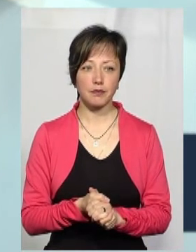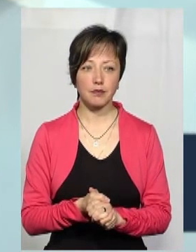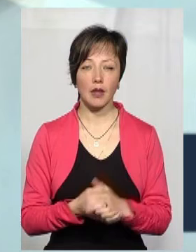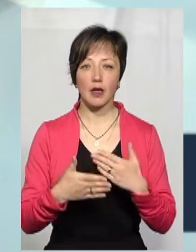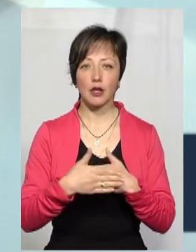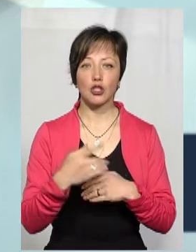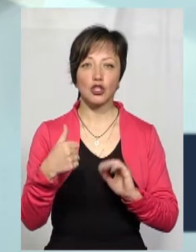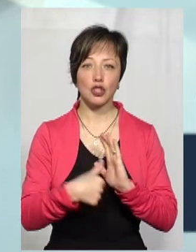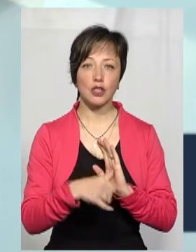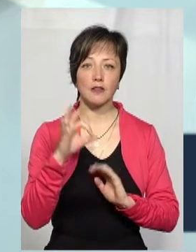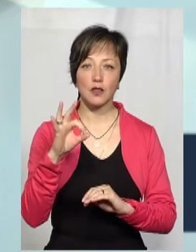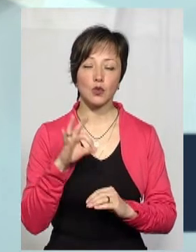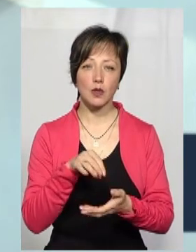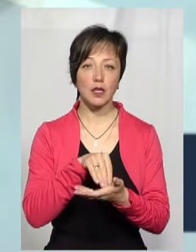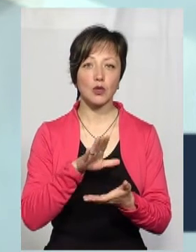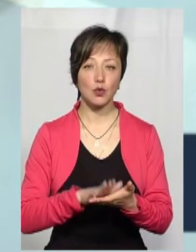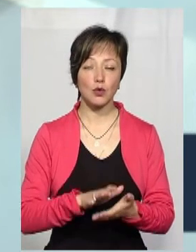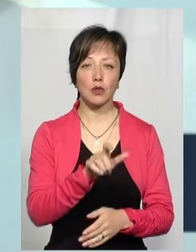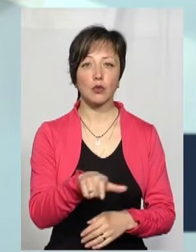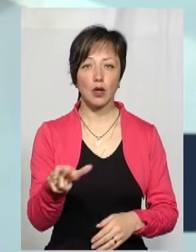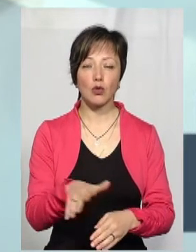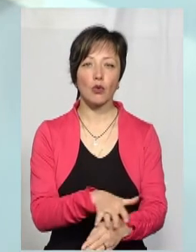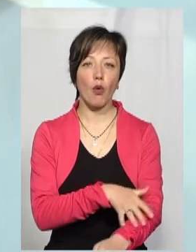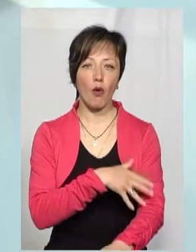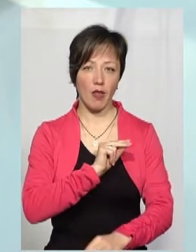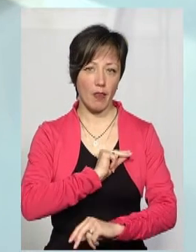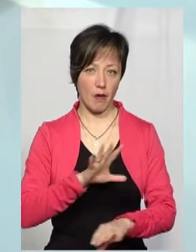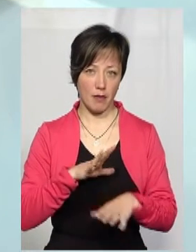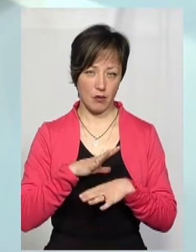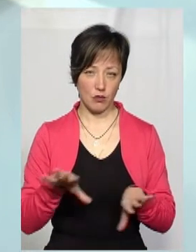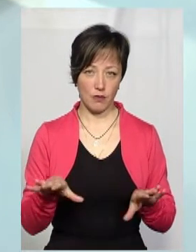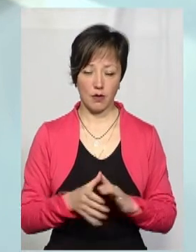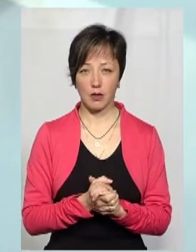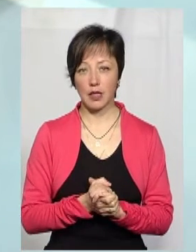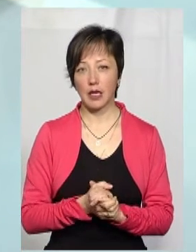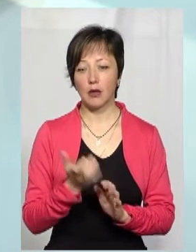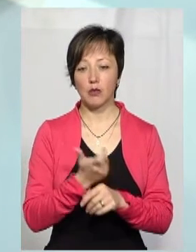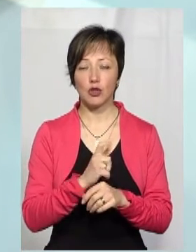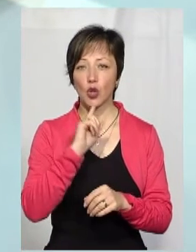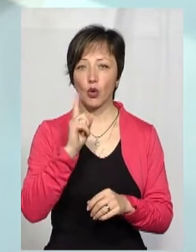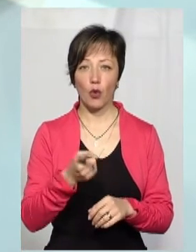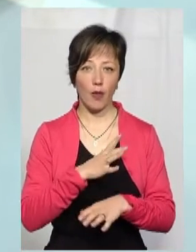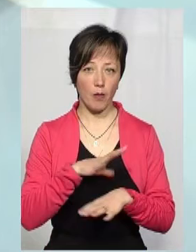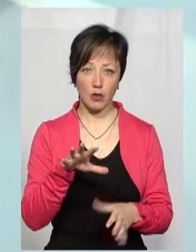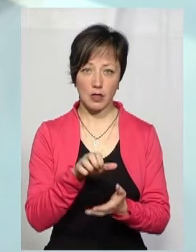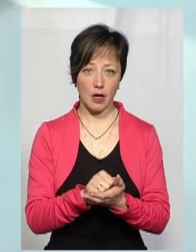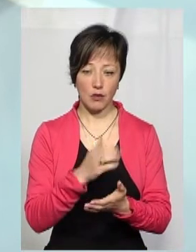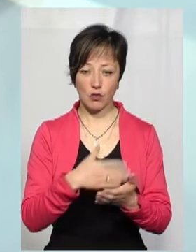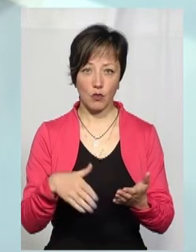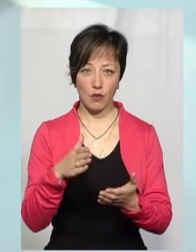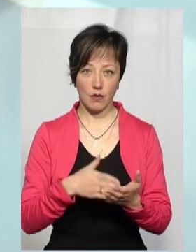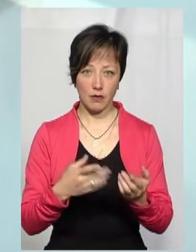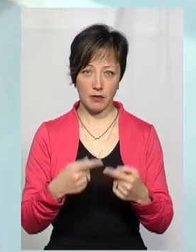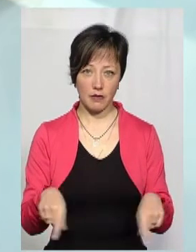продовжилось. Майже 6% у нас реєструється тих людей, які вже довгий час не працювали. Тобто більше року вони не були зайняті взагалі в